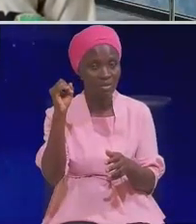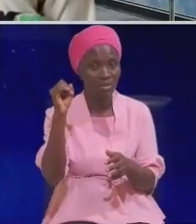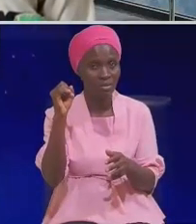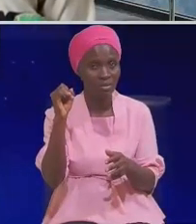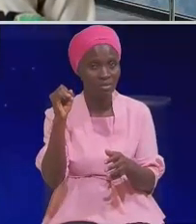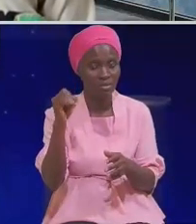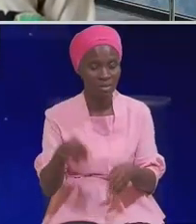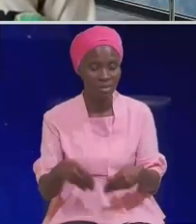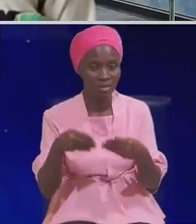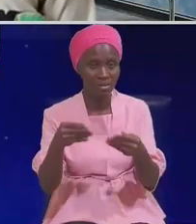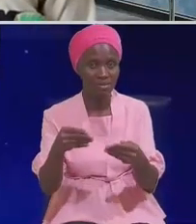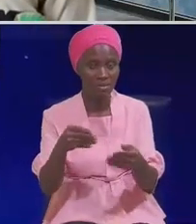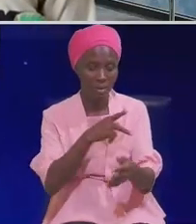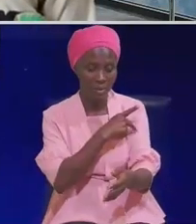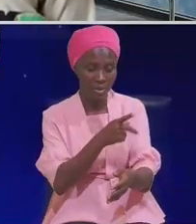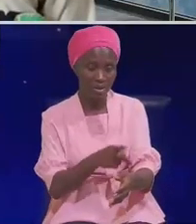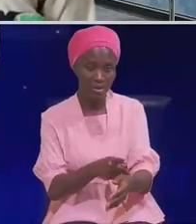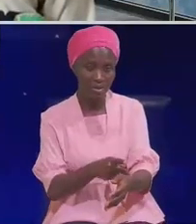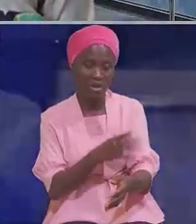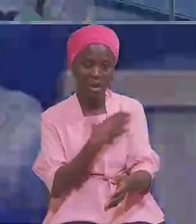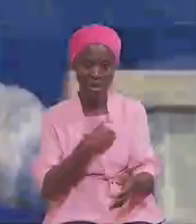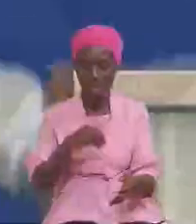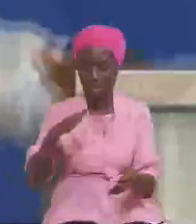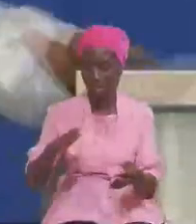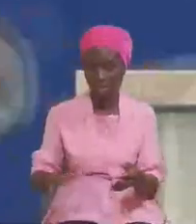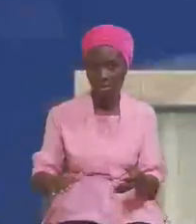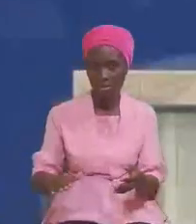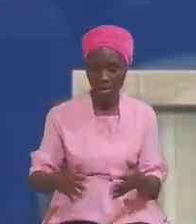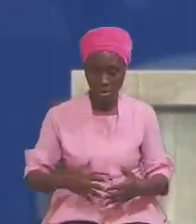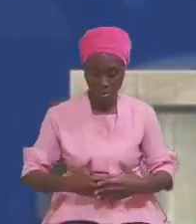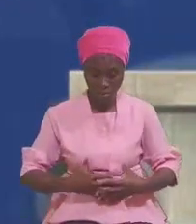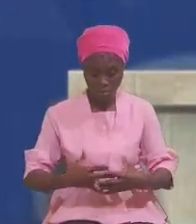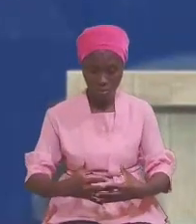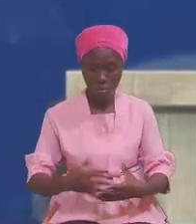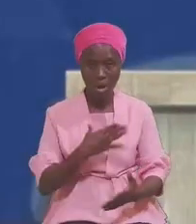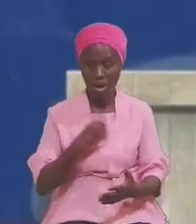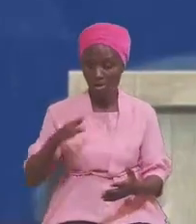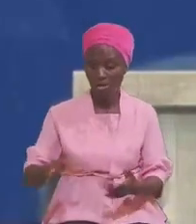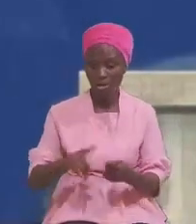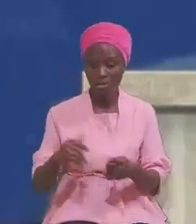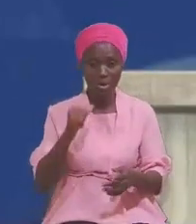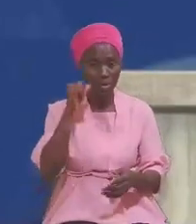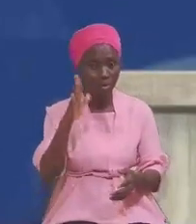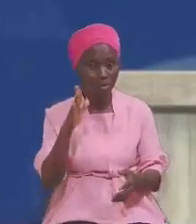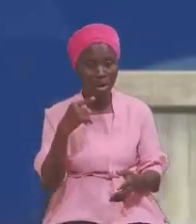Aux hommes, de donner un enfant à une femme